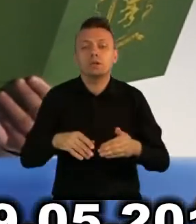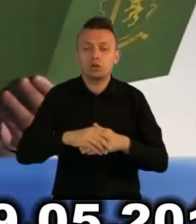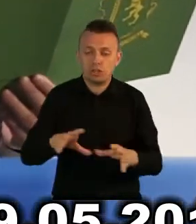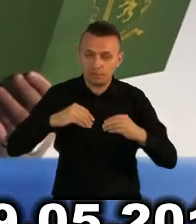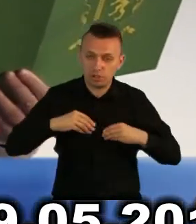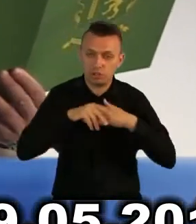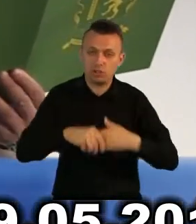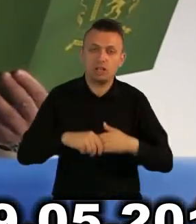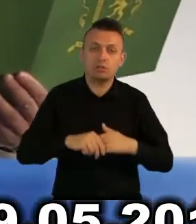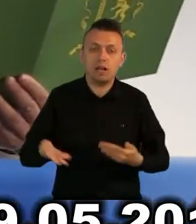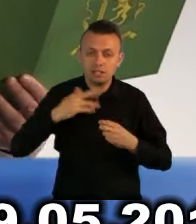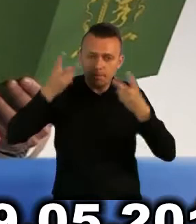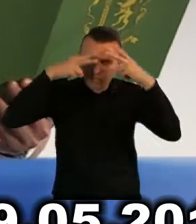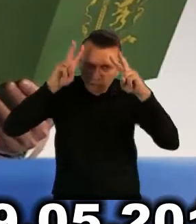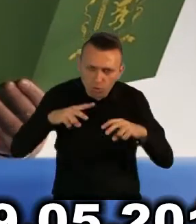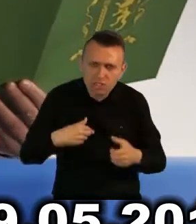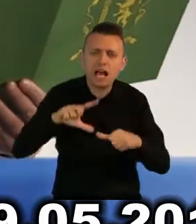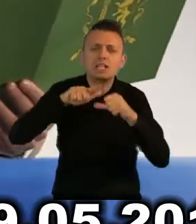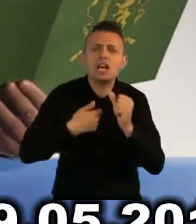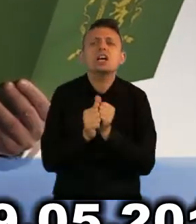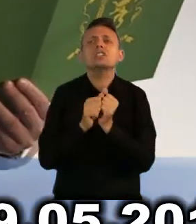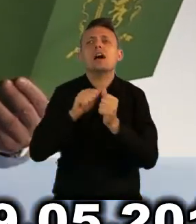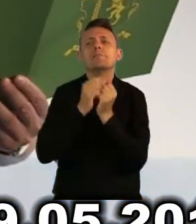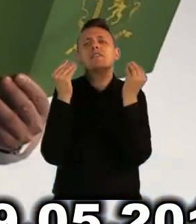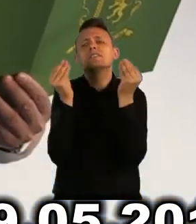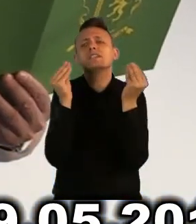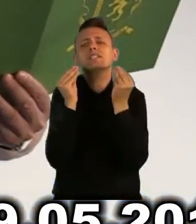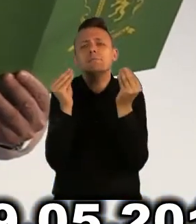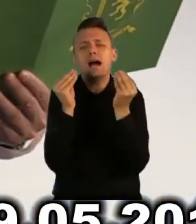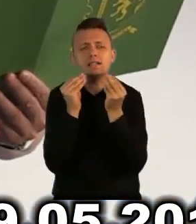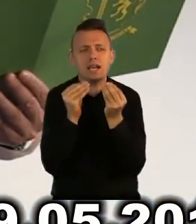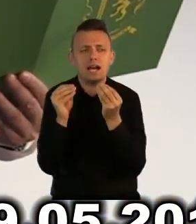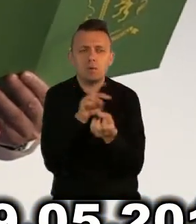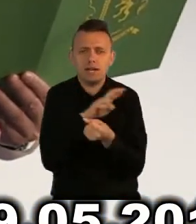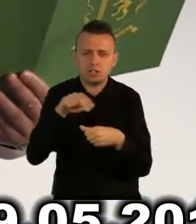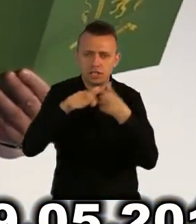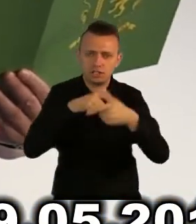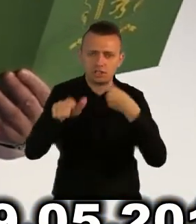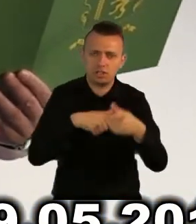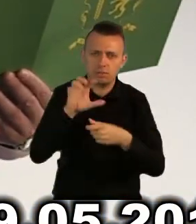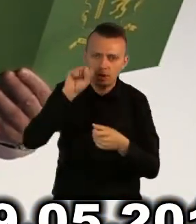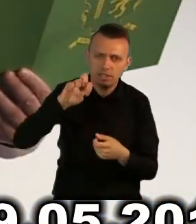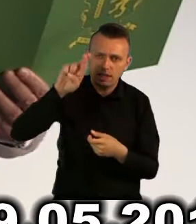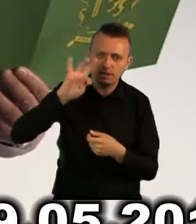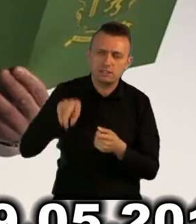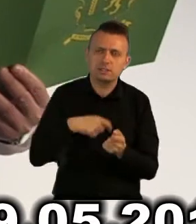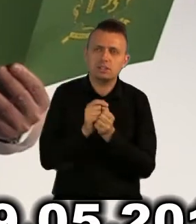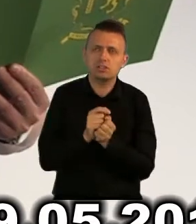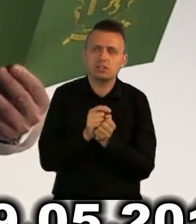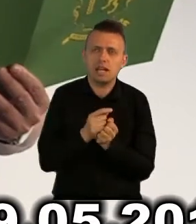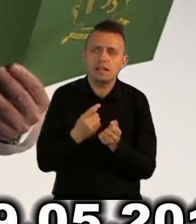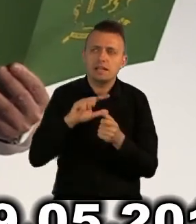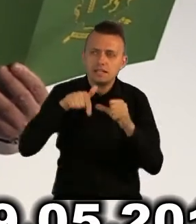najwyższego uznania i głębokiego szacunku za wspaniałe osiągnięcia artystyczne i twórcze rezultaty w upowszechnianiu dostępu do